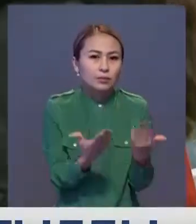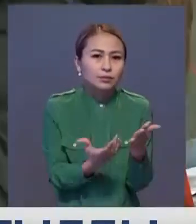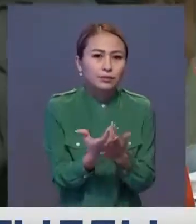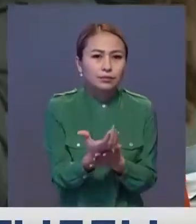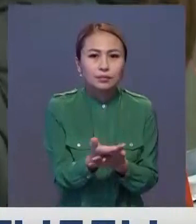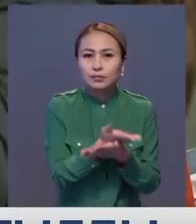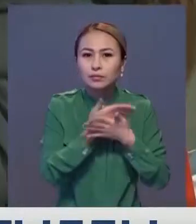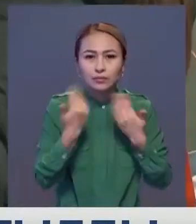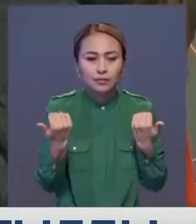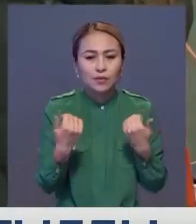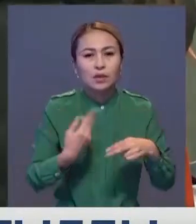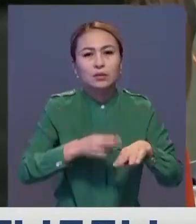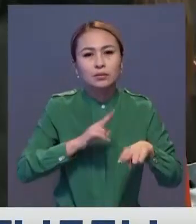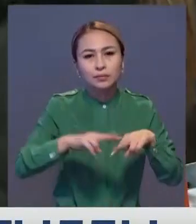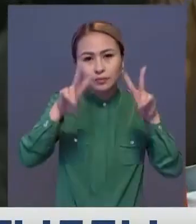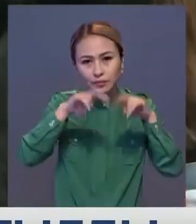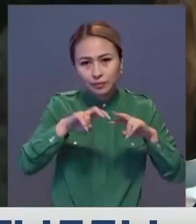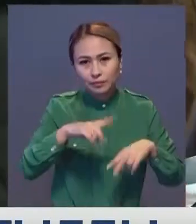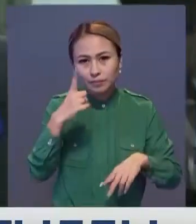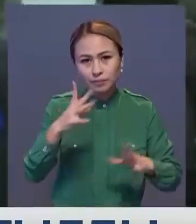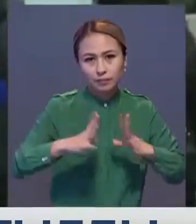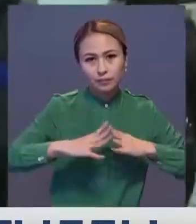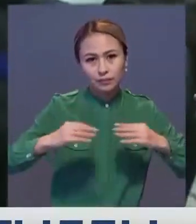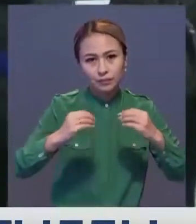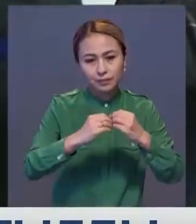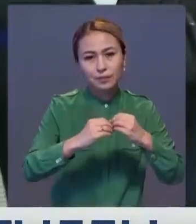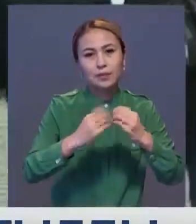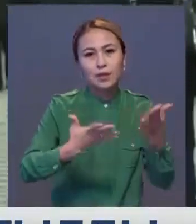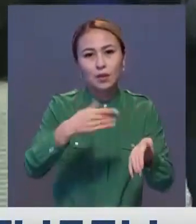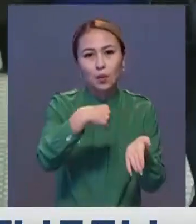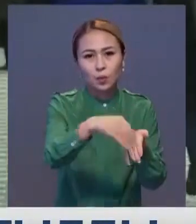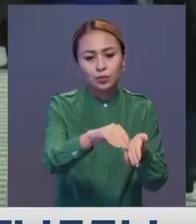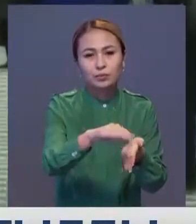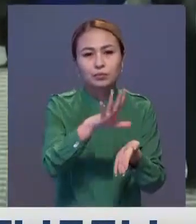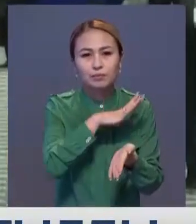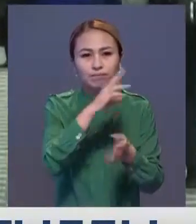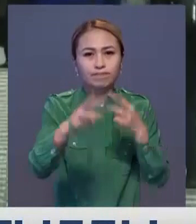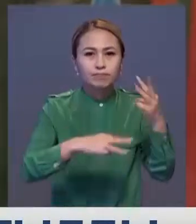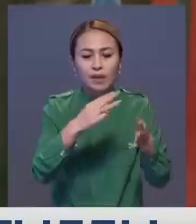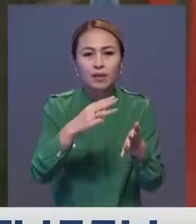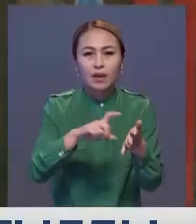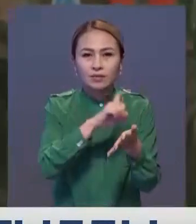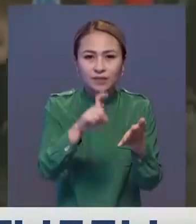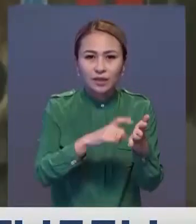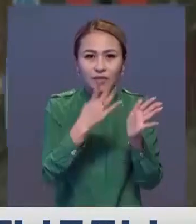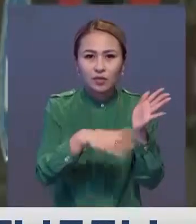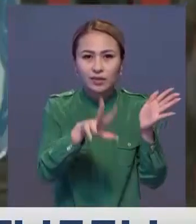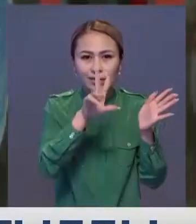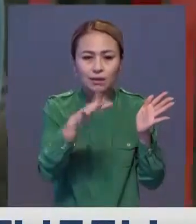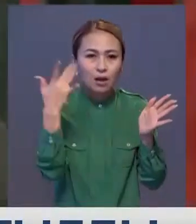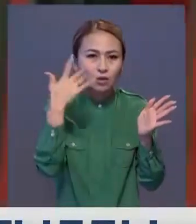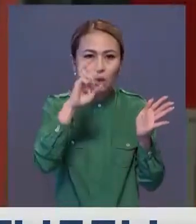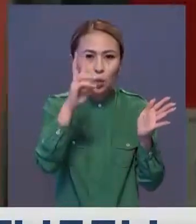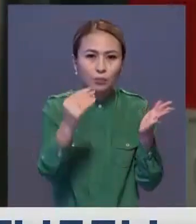өтемақы қарастырылмаған. Сарапшылардың есебінше, бір отбасы респиратор сатып алу үшін айына шамамен 93 ақш долларын жұмсайтын